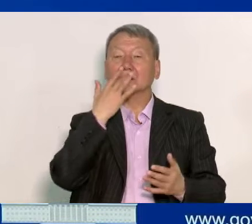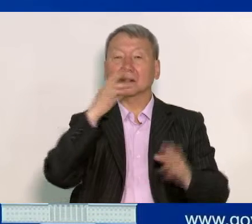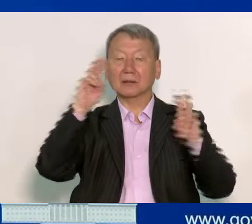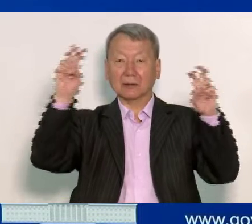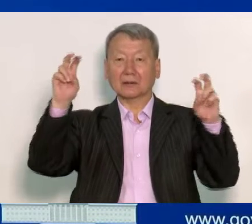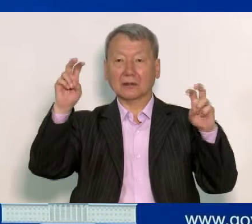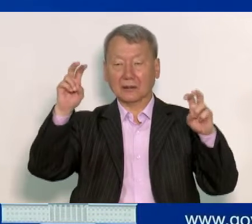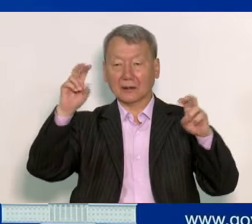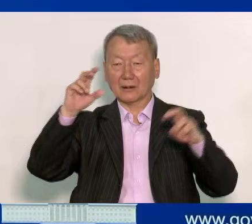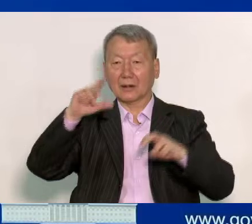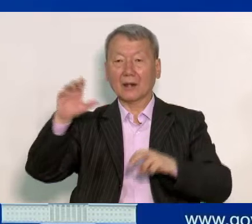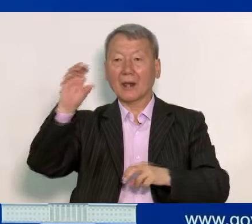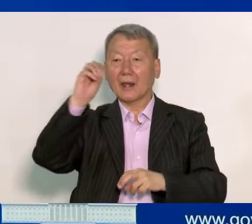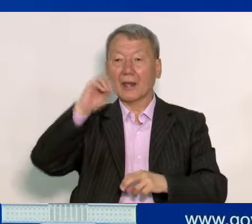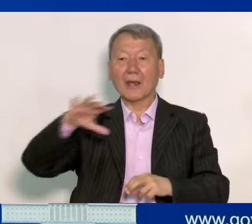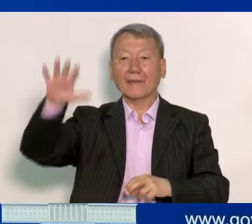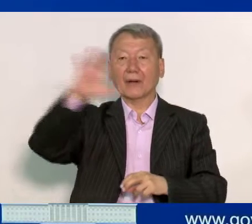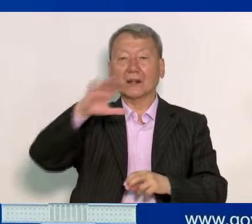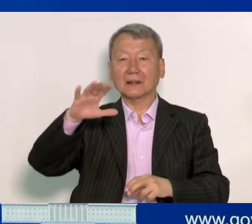болгон Евразэстин